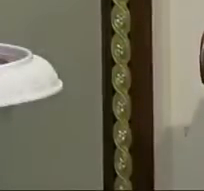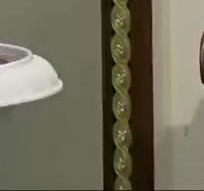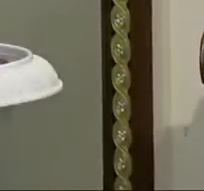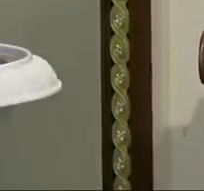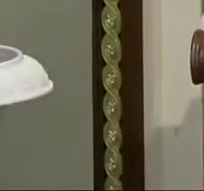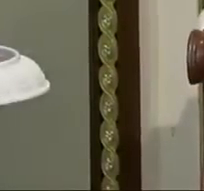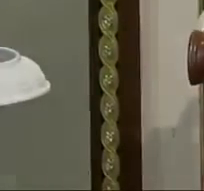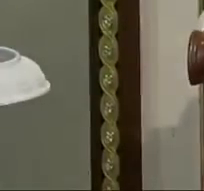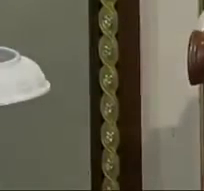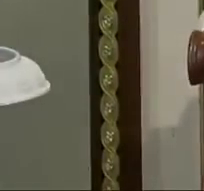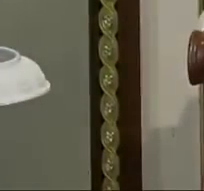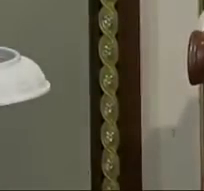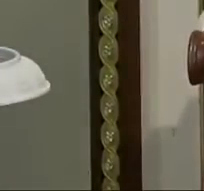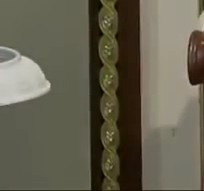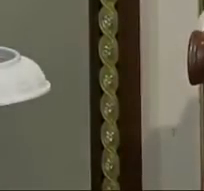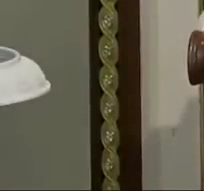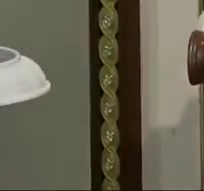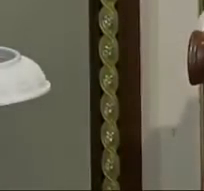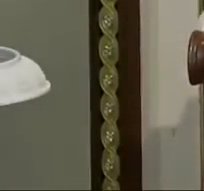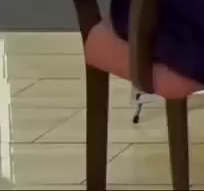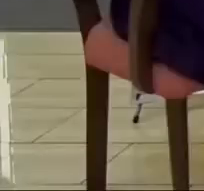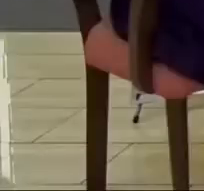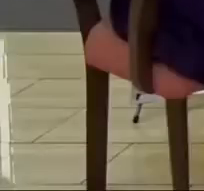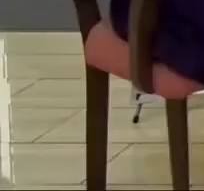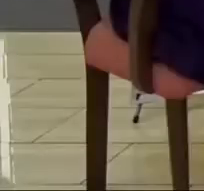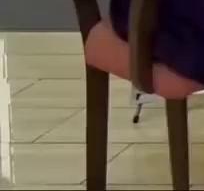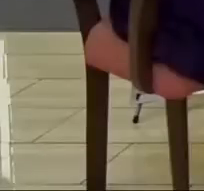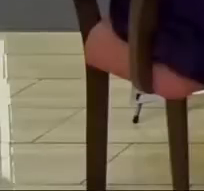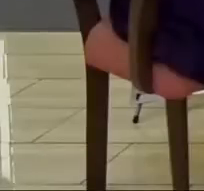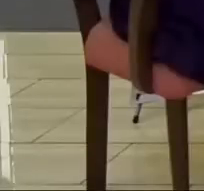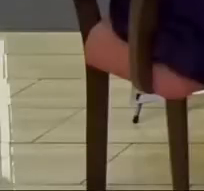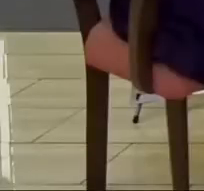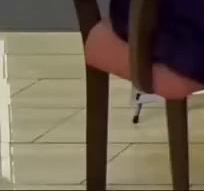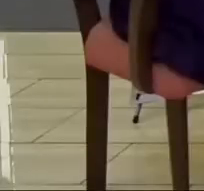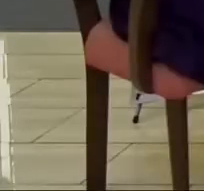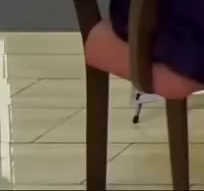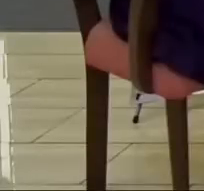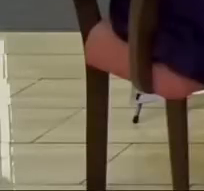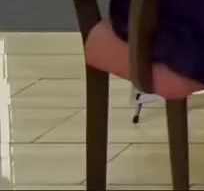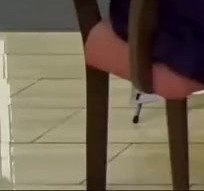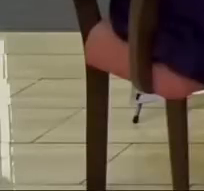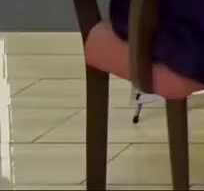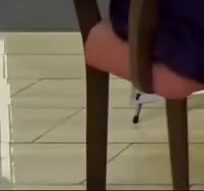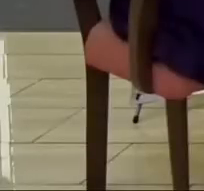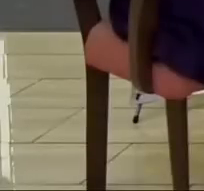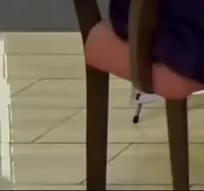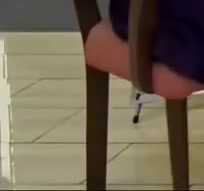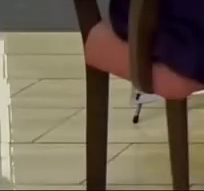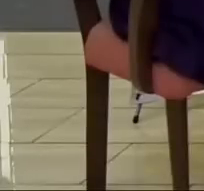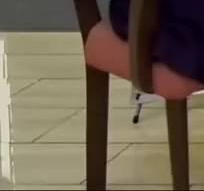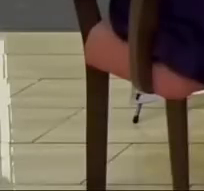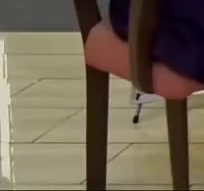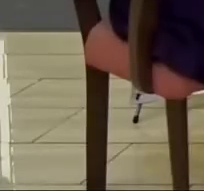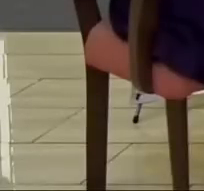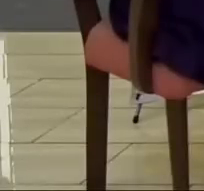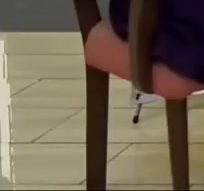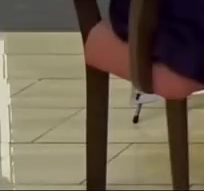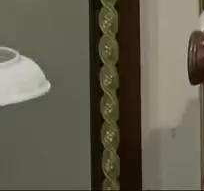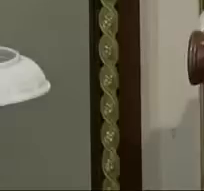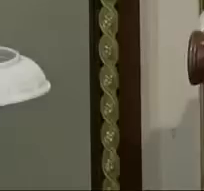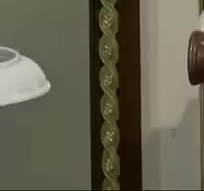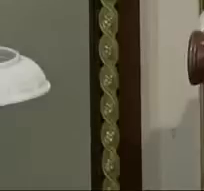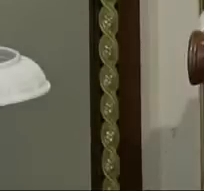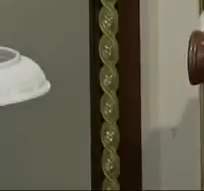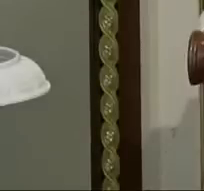yung bukas po yung office po ng family ministry sa katabi po ng office po ng Cathedral, nandun po yung office ng family ministry.